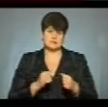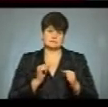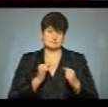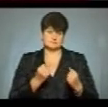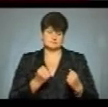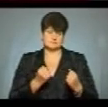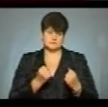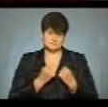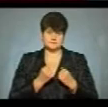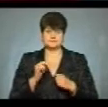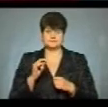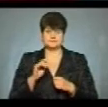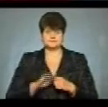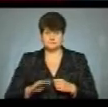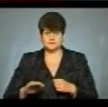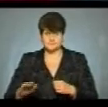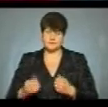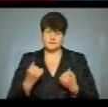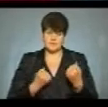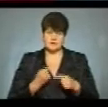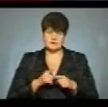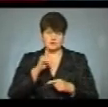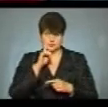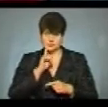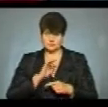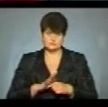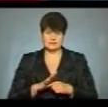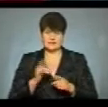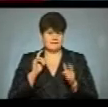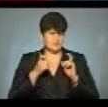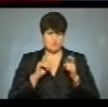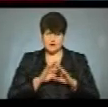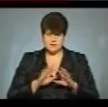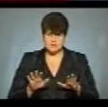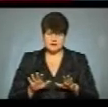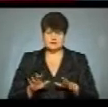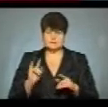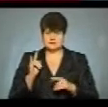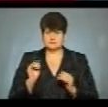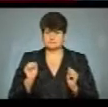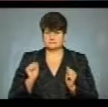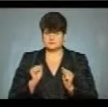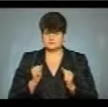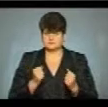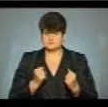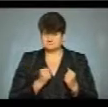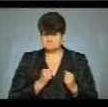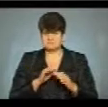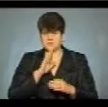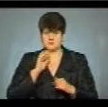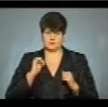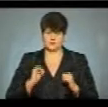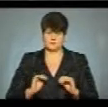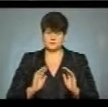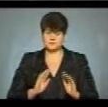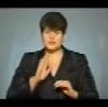водія, безпека дитини, що це дуже зручно і комфортно. Однозначно не відволікає, дитина в безпеці, мама спокійна. Жінка каже,